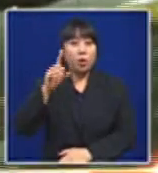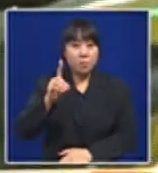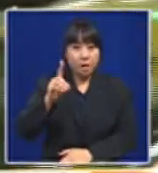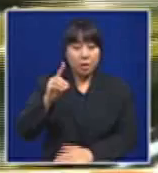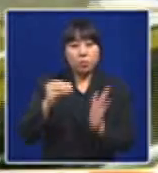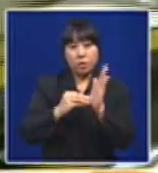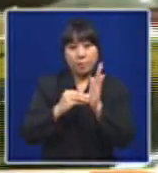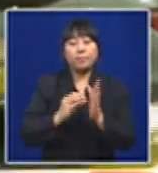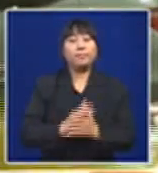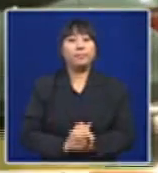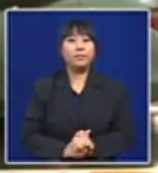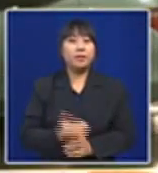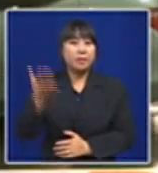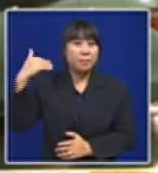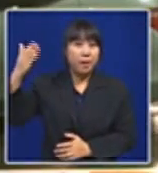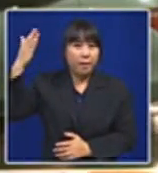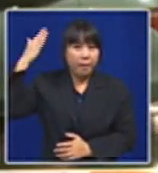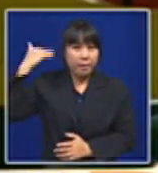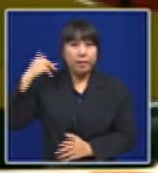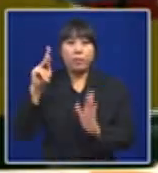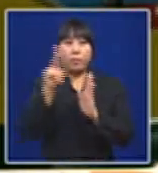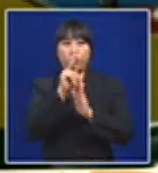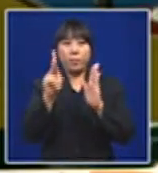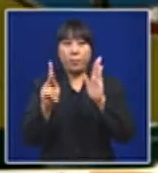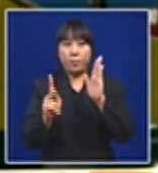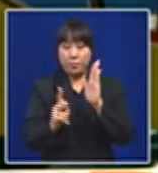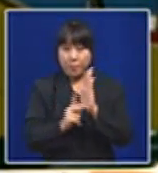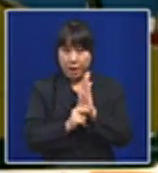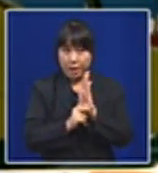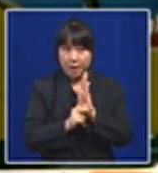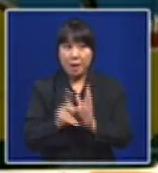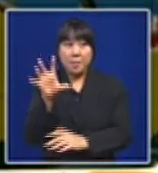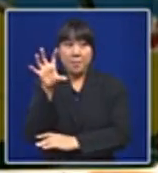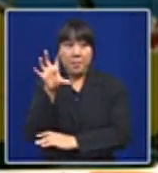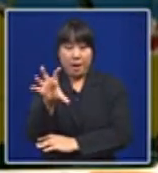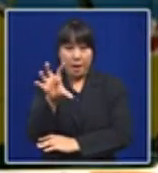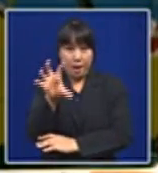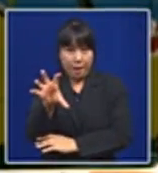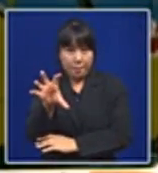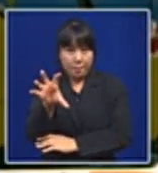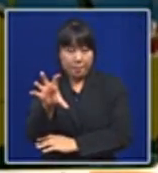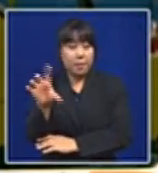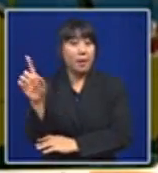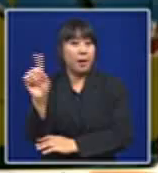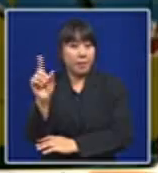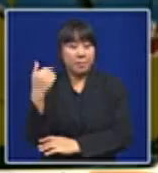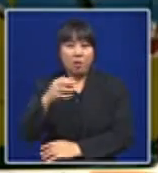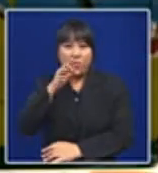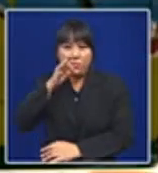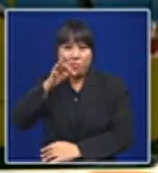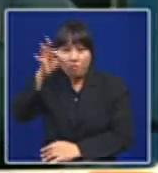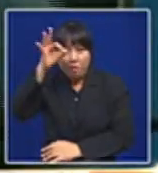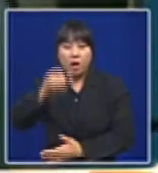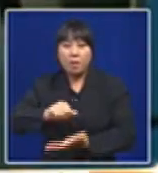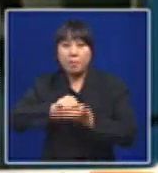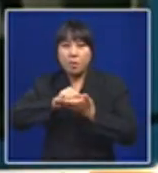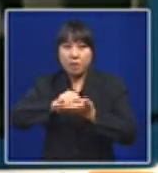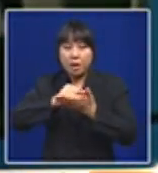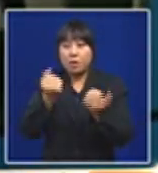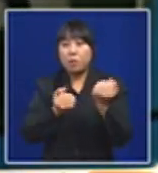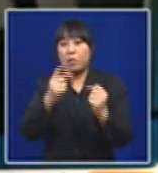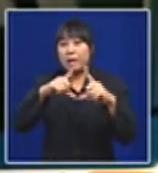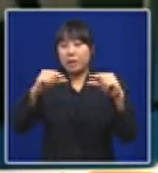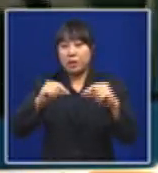องที่ผ่านมากฎหมายยังไม่สามารถบังคับใช้กับกรณีที่มีการร้องเรียนการให้บริการจากรถ